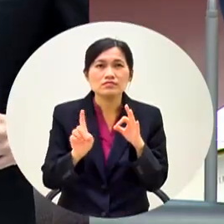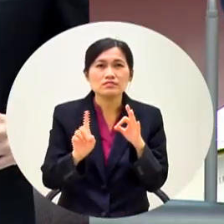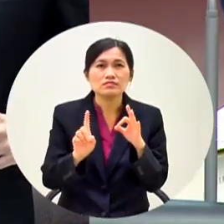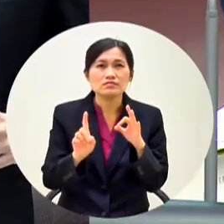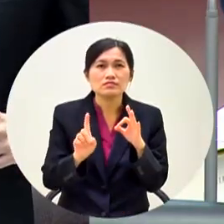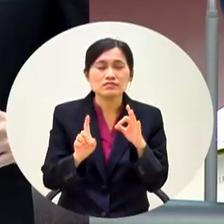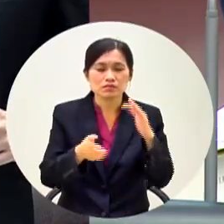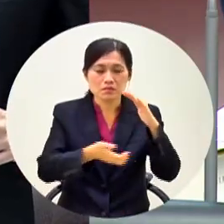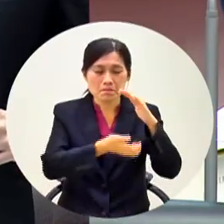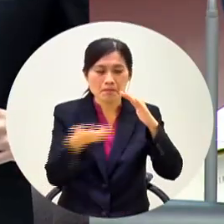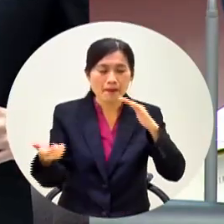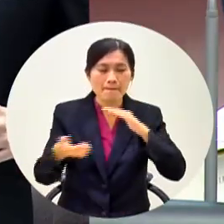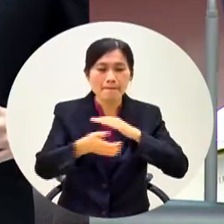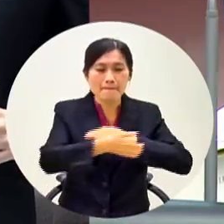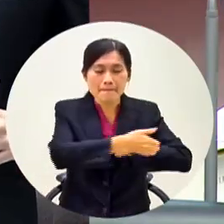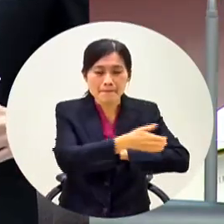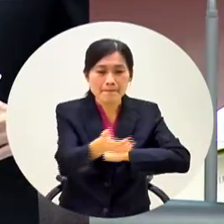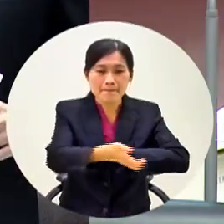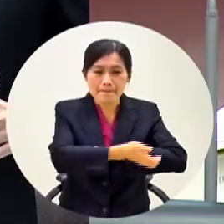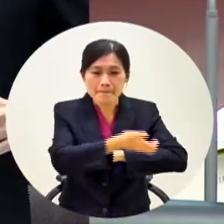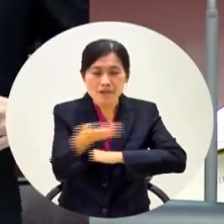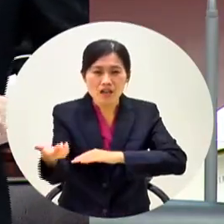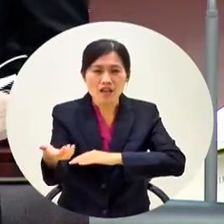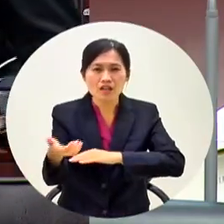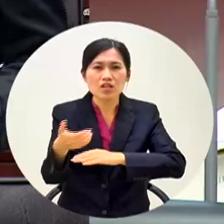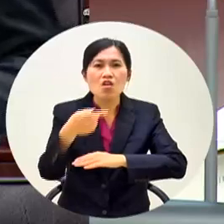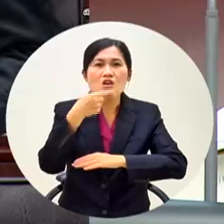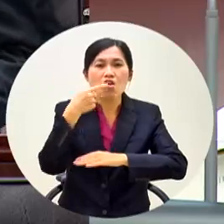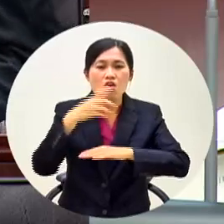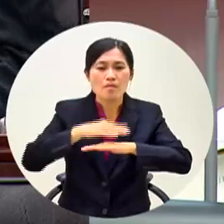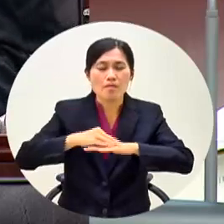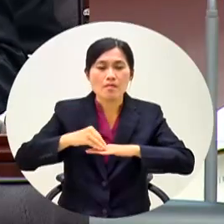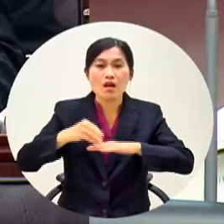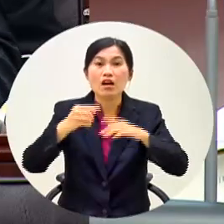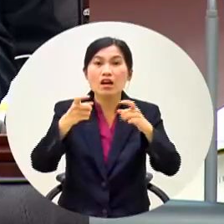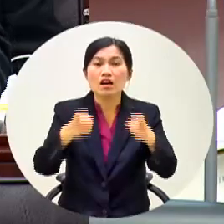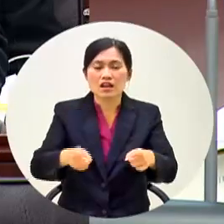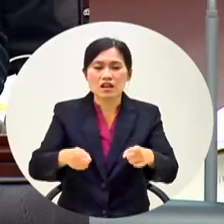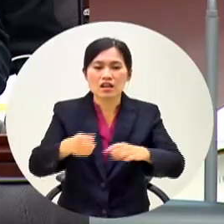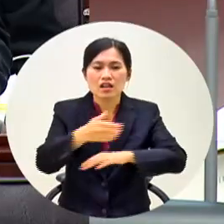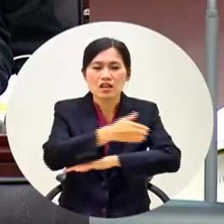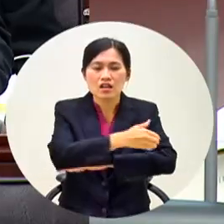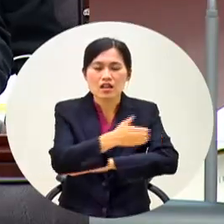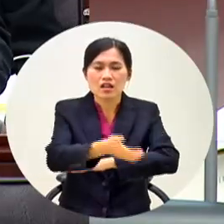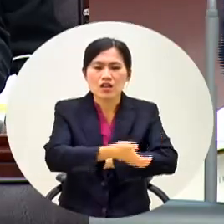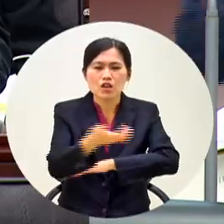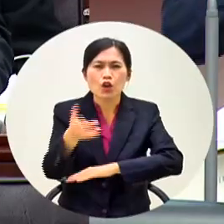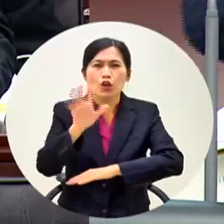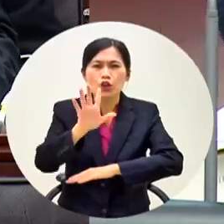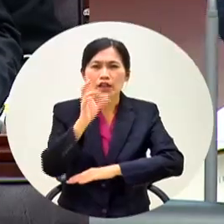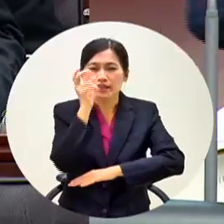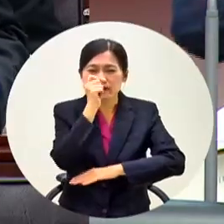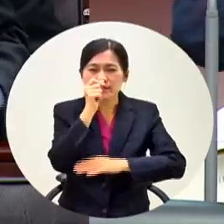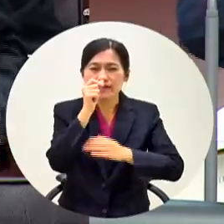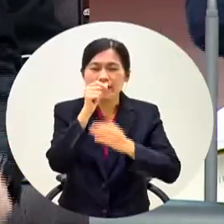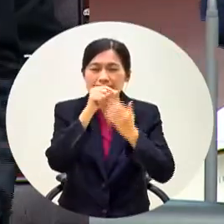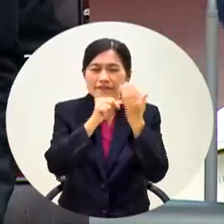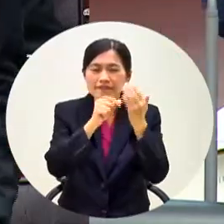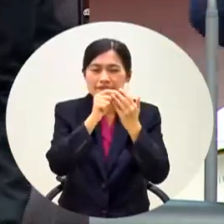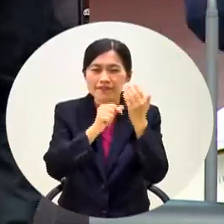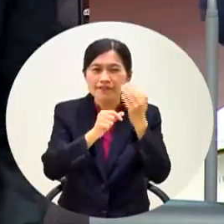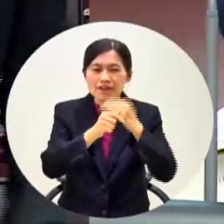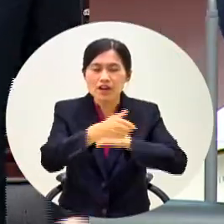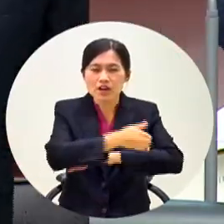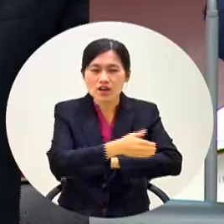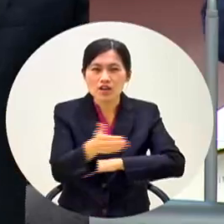迁村，迁、哦、村这个部分，在红毛港其实它是用红毛港有一个特别的法令，就是直接在迁村的时候，只